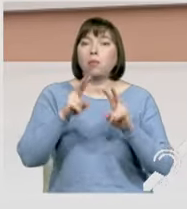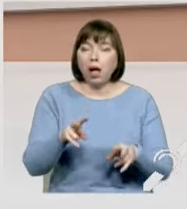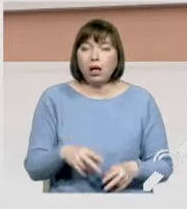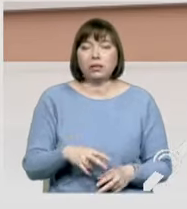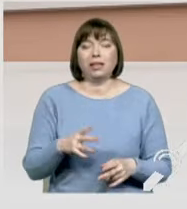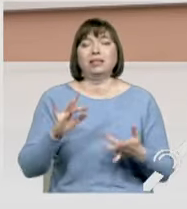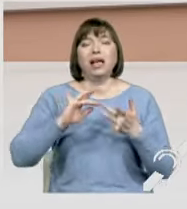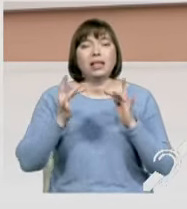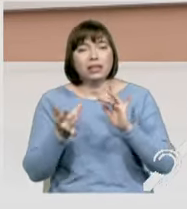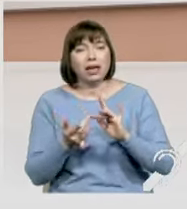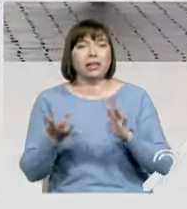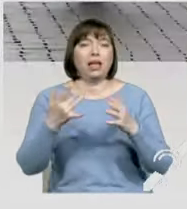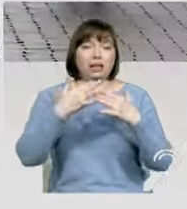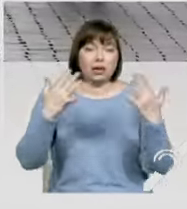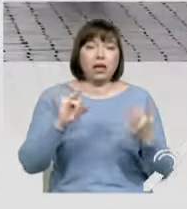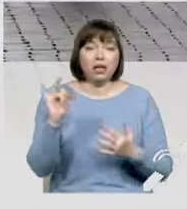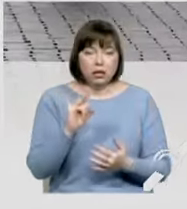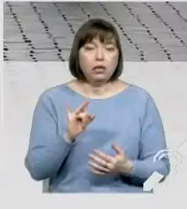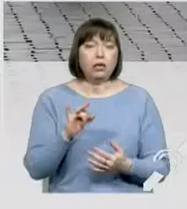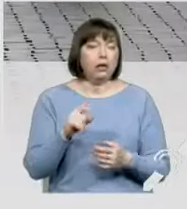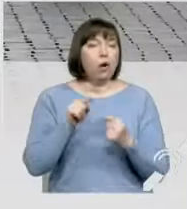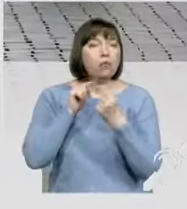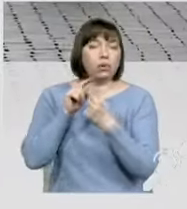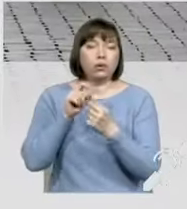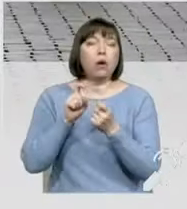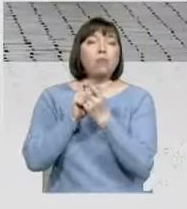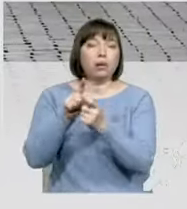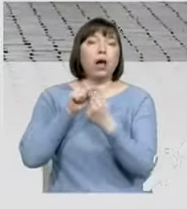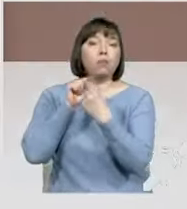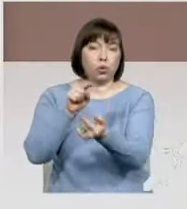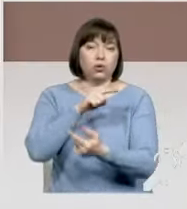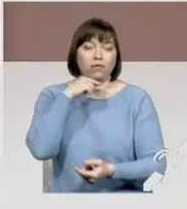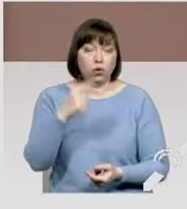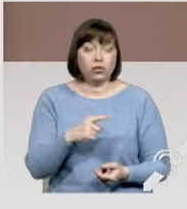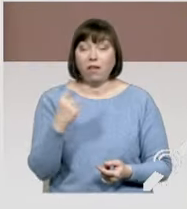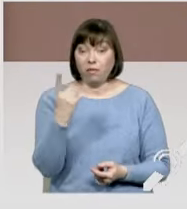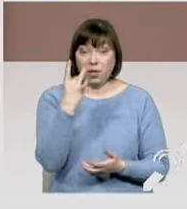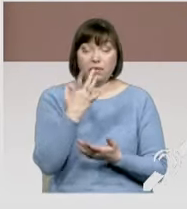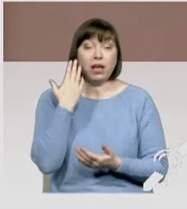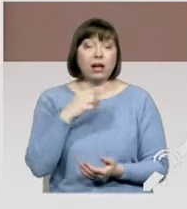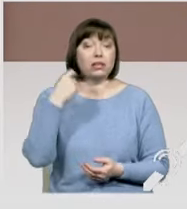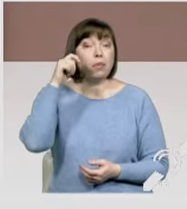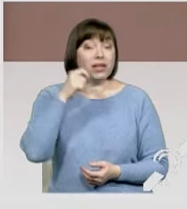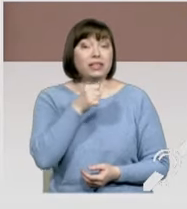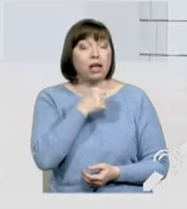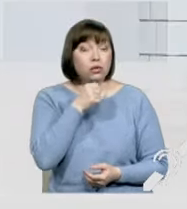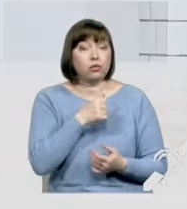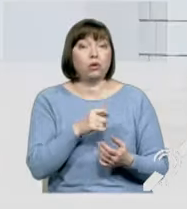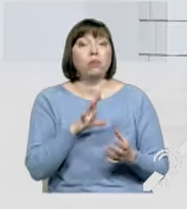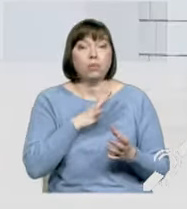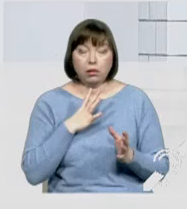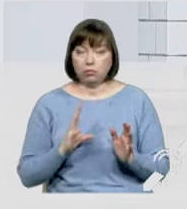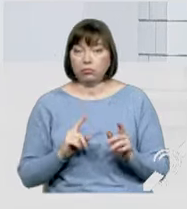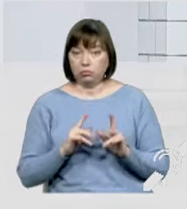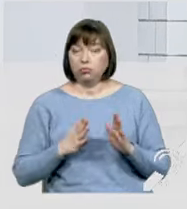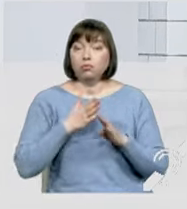națională, cibernetică și reziliența față de propaganda rusească. E pentru prima dată când președintele estonian a primit în vizită la